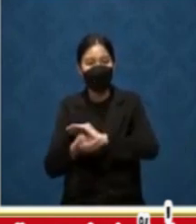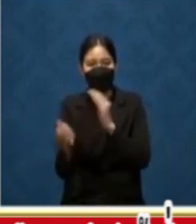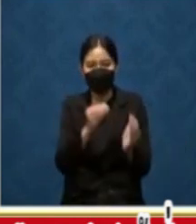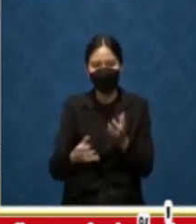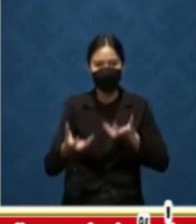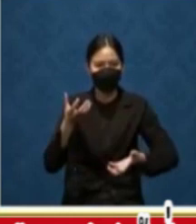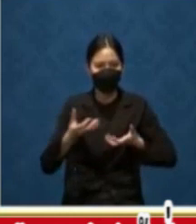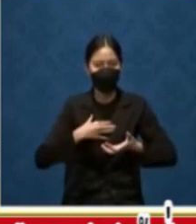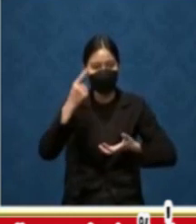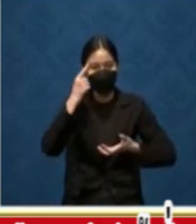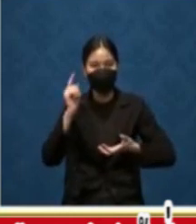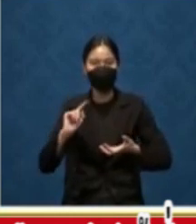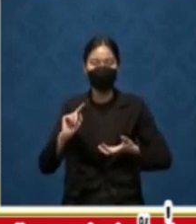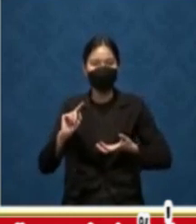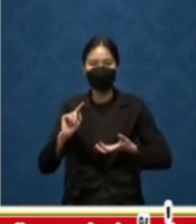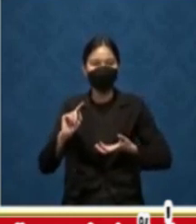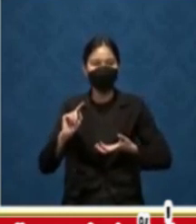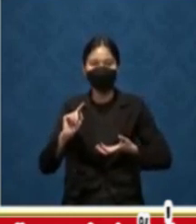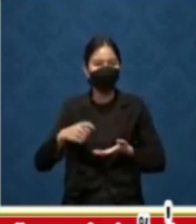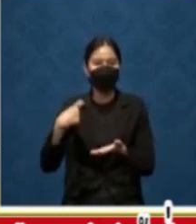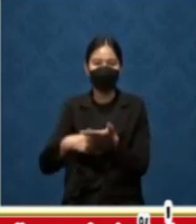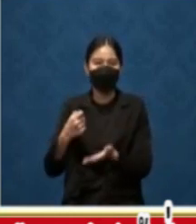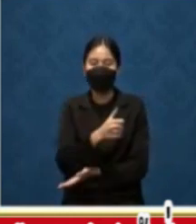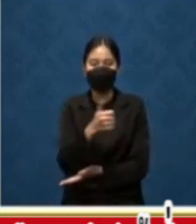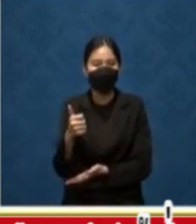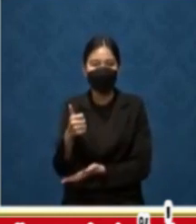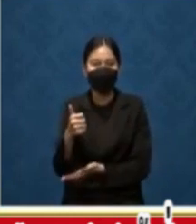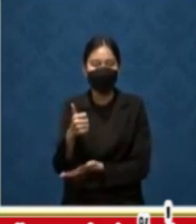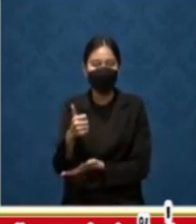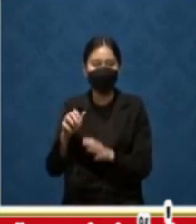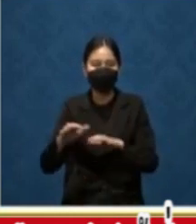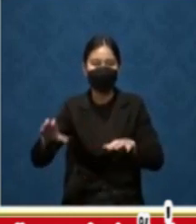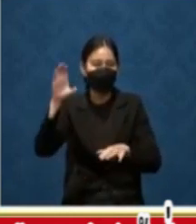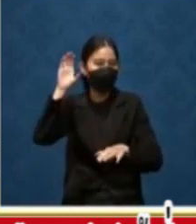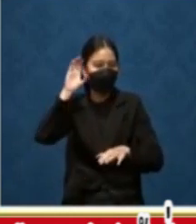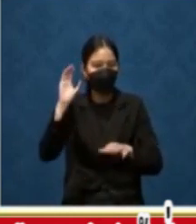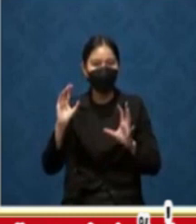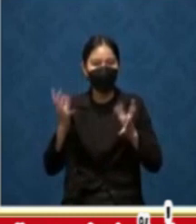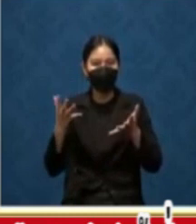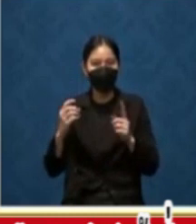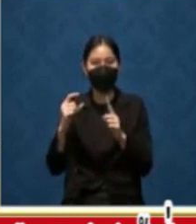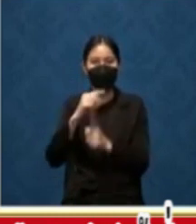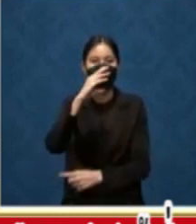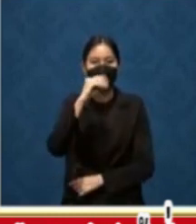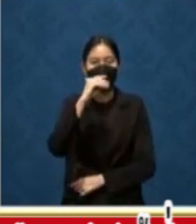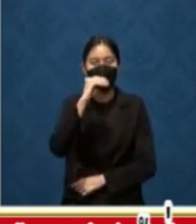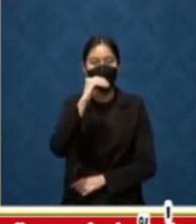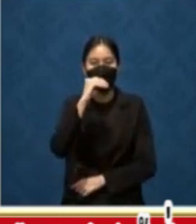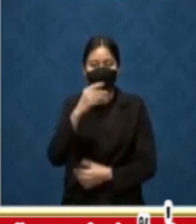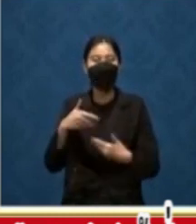กระบวนการยุติธรรมผมคิดว่ายังไม่มีหลักประกันที่ดีพอที่เด็กจะเชื่อได้มันเป็นคำพูดที่